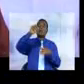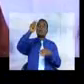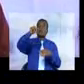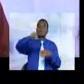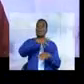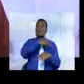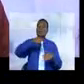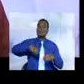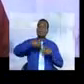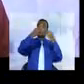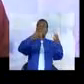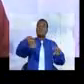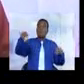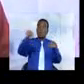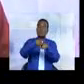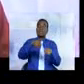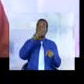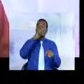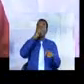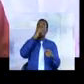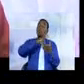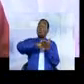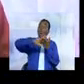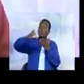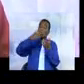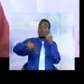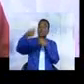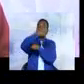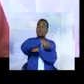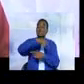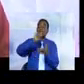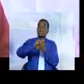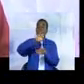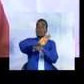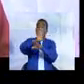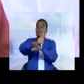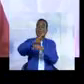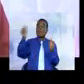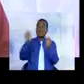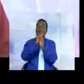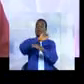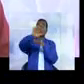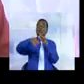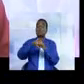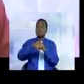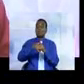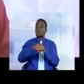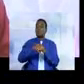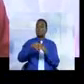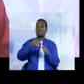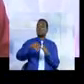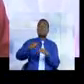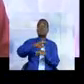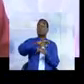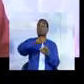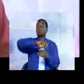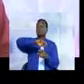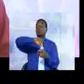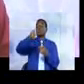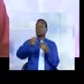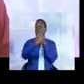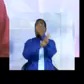pu approvisionner Mans en eau potable. Et aujourd'hui, c'est donc Boaké avec tous les environs. Botro,